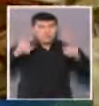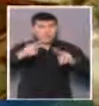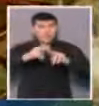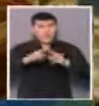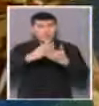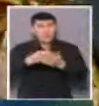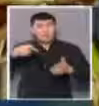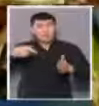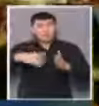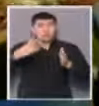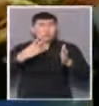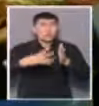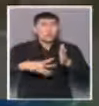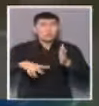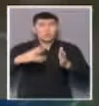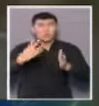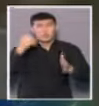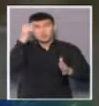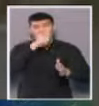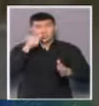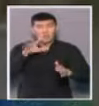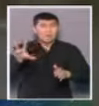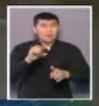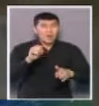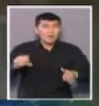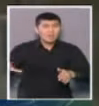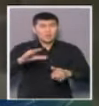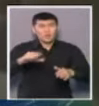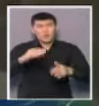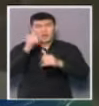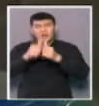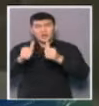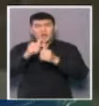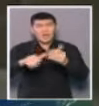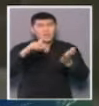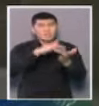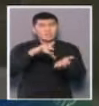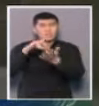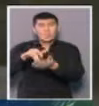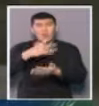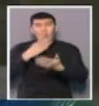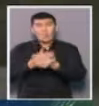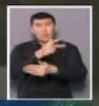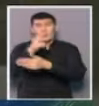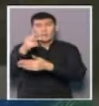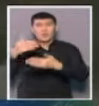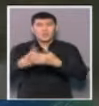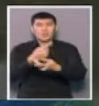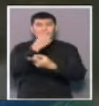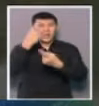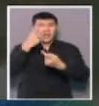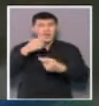білмейді. 1994 жылы бүкіл Еуропаны аралап, әр елден өзі оператор болып хабар дайындаған